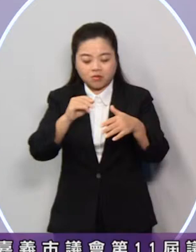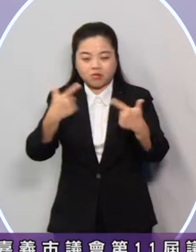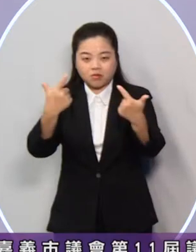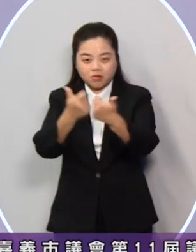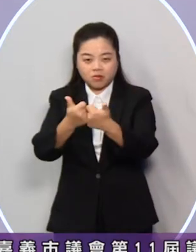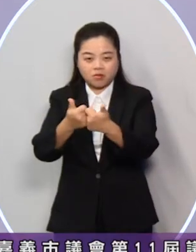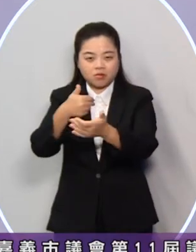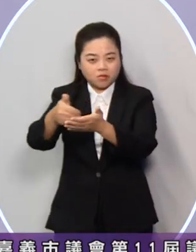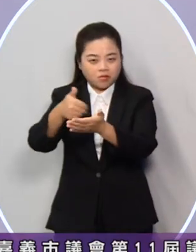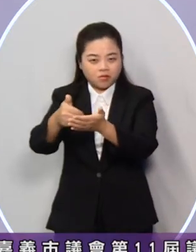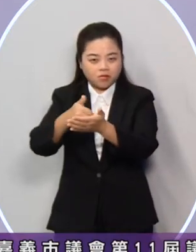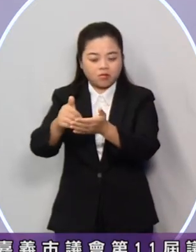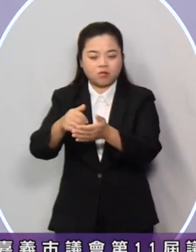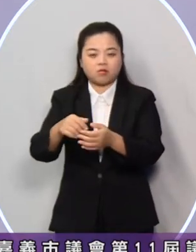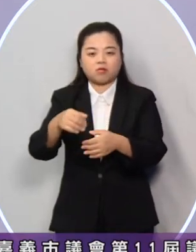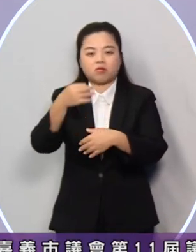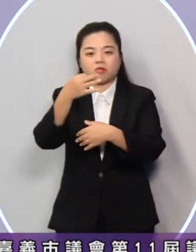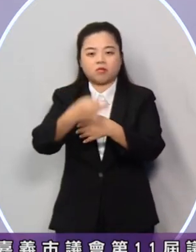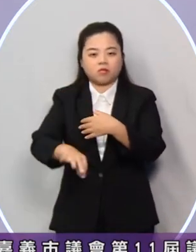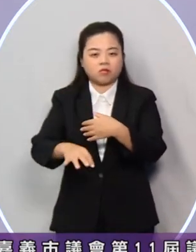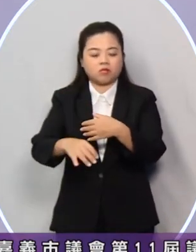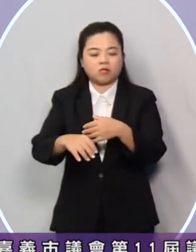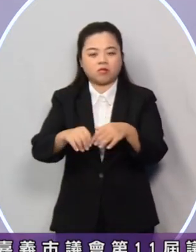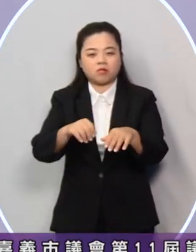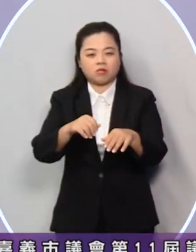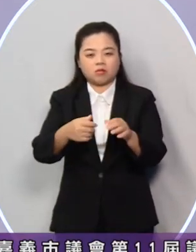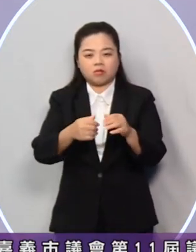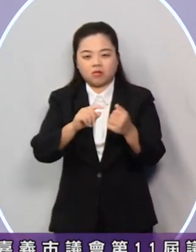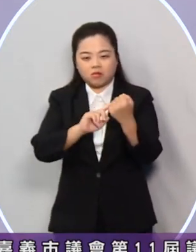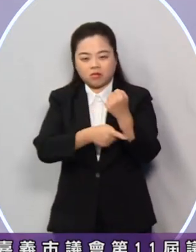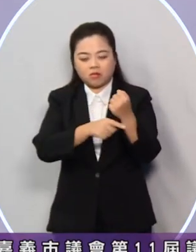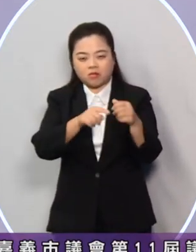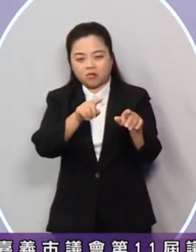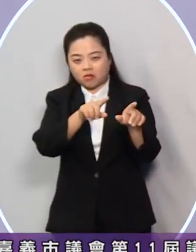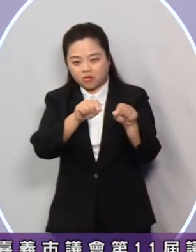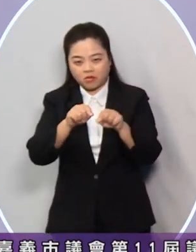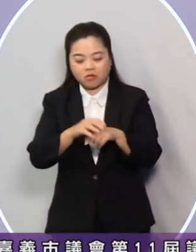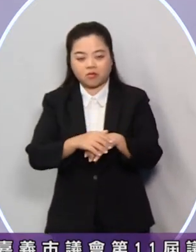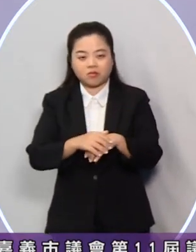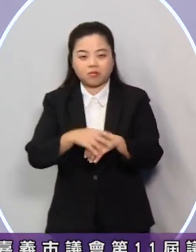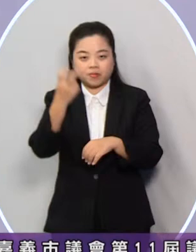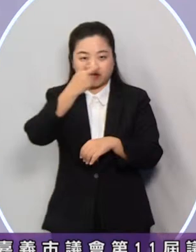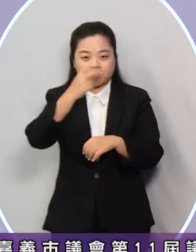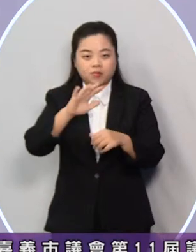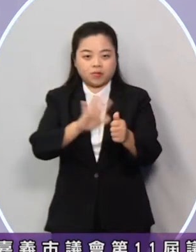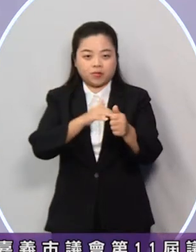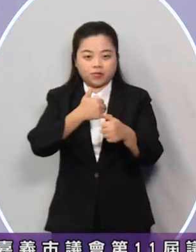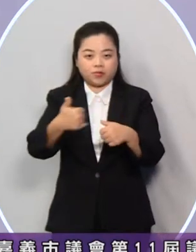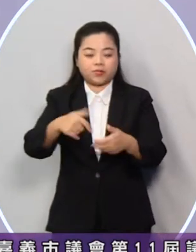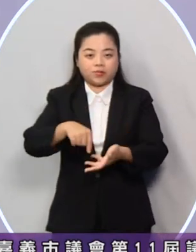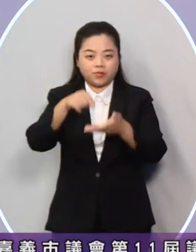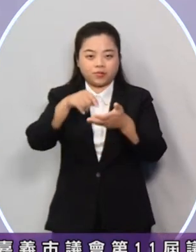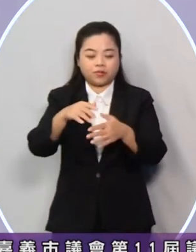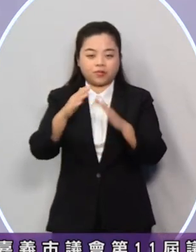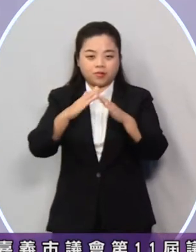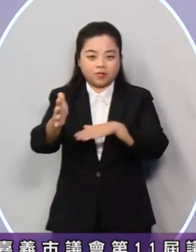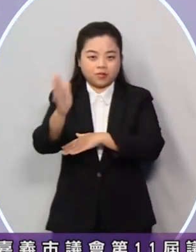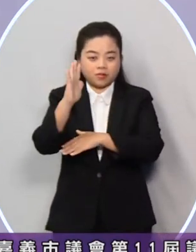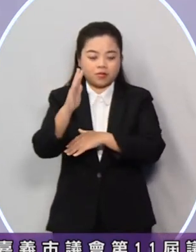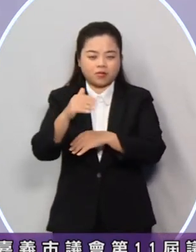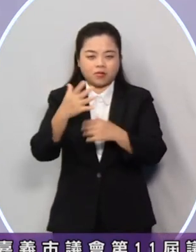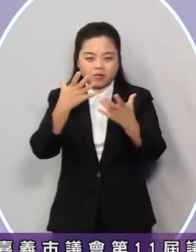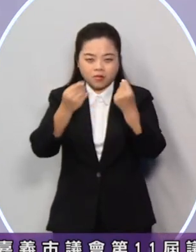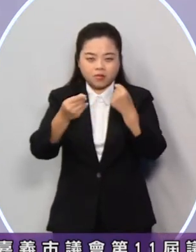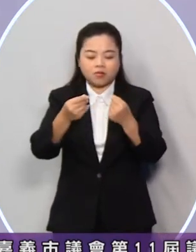网络梗图欠缺明确的依据。监察委员说，网友在事证不明之际